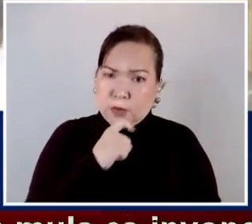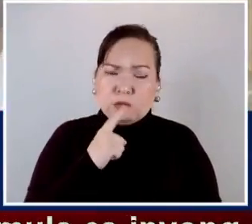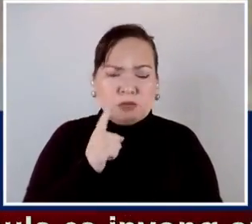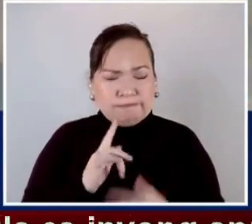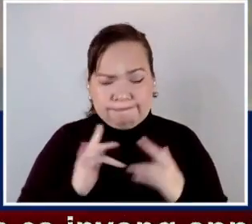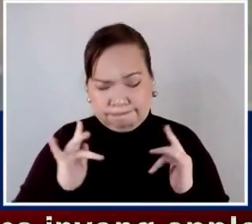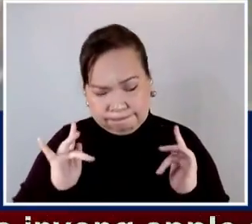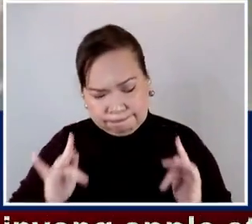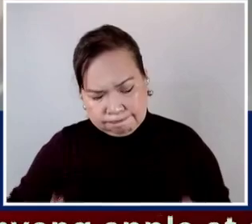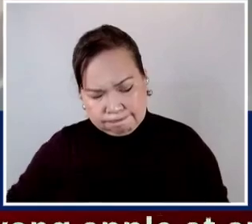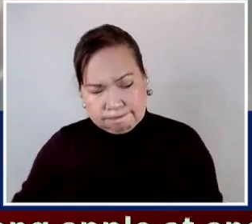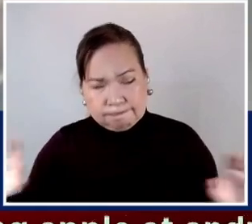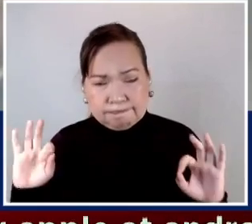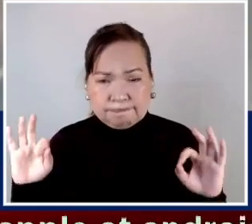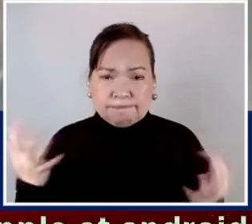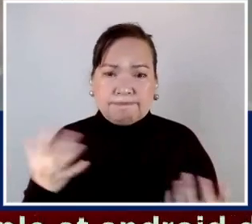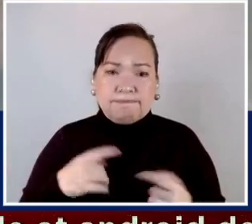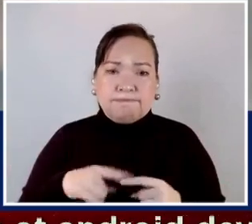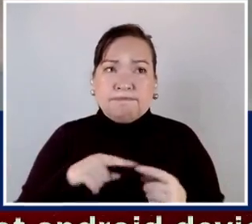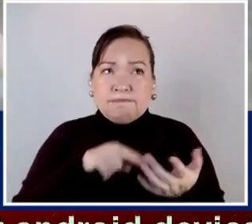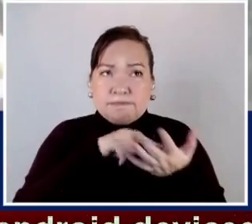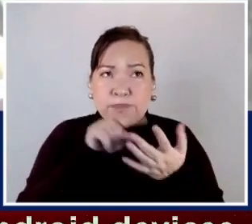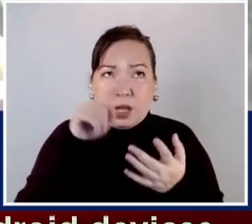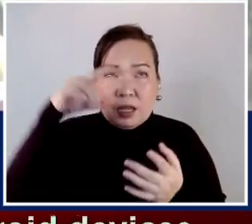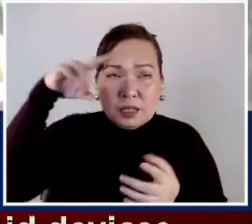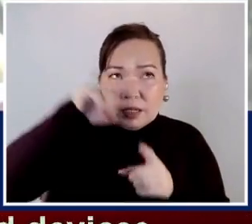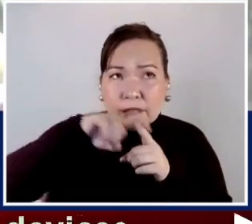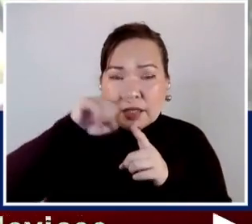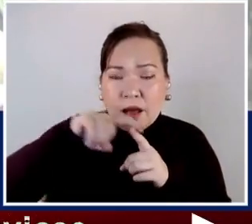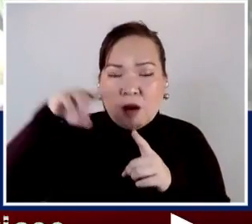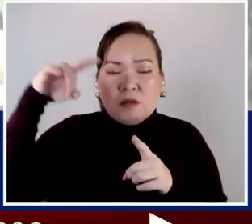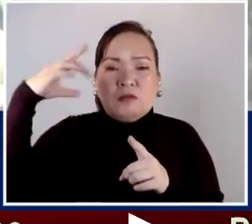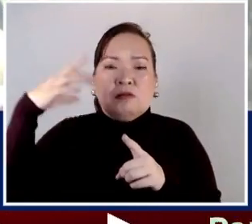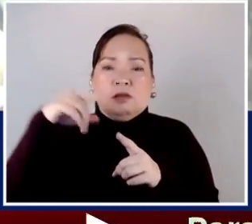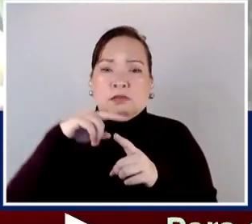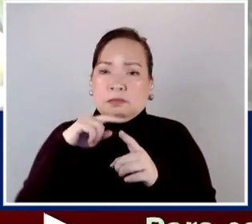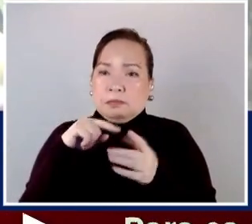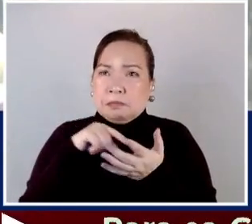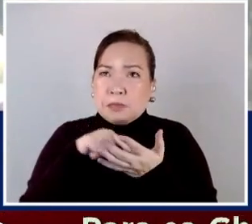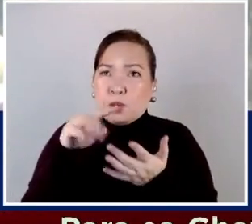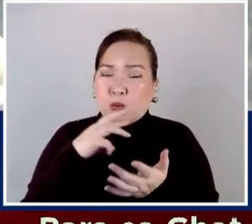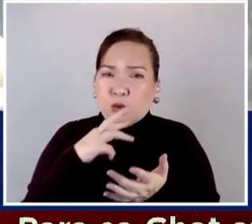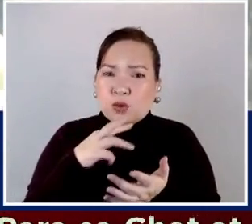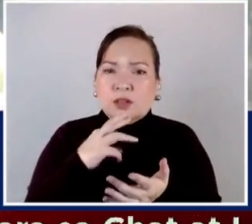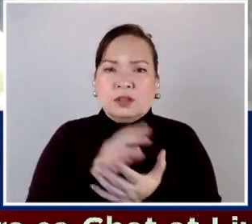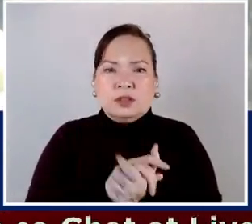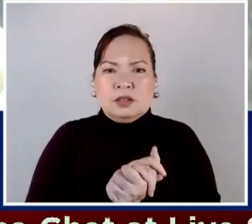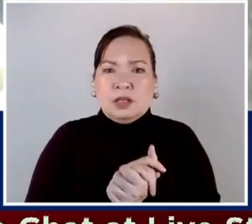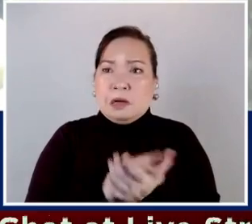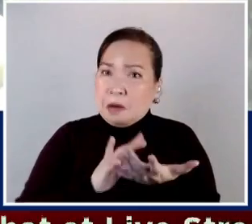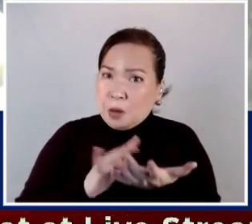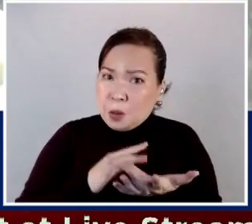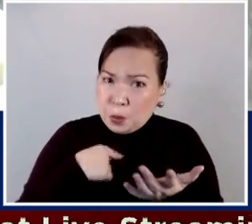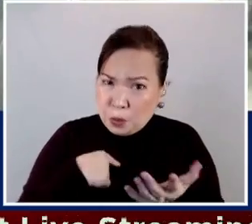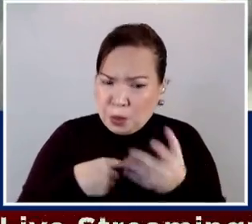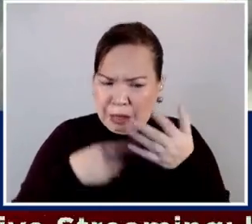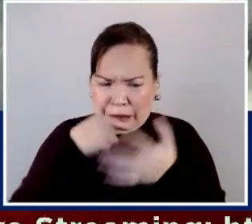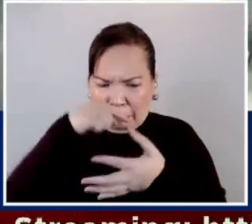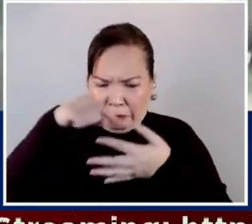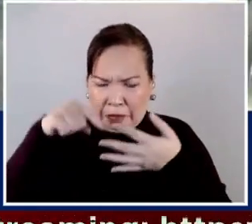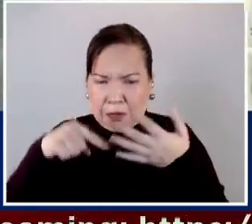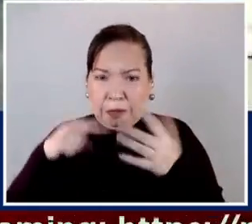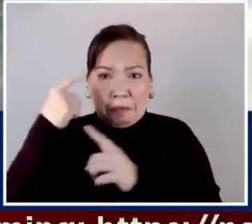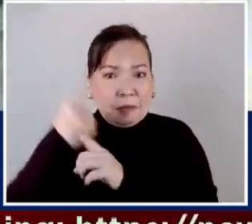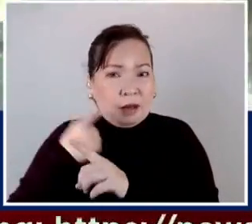talaga. Nagbabayad pa kami sa ilaw, nagbabayad pa kami sa tubig, ang gamot ko pa buwan-buwan.